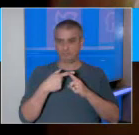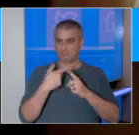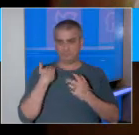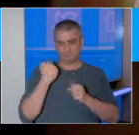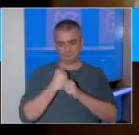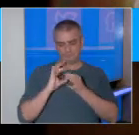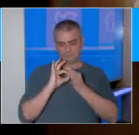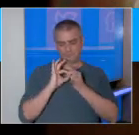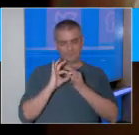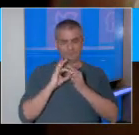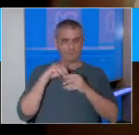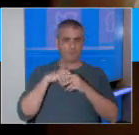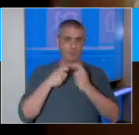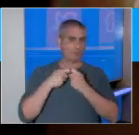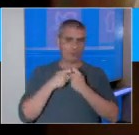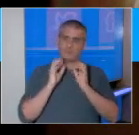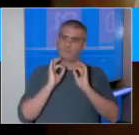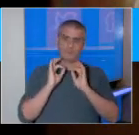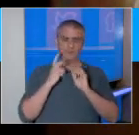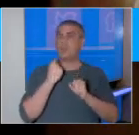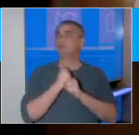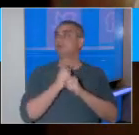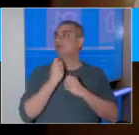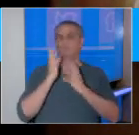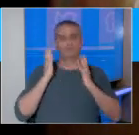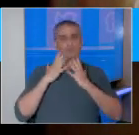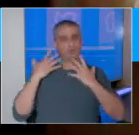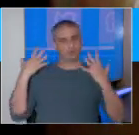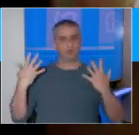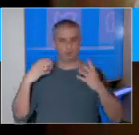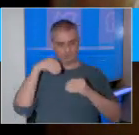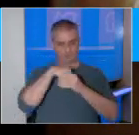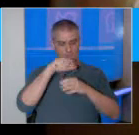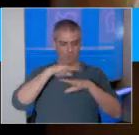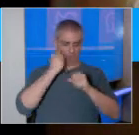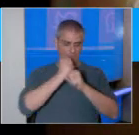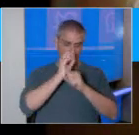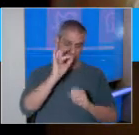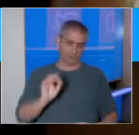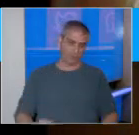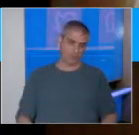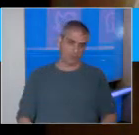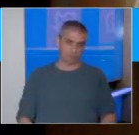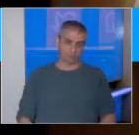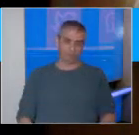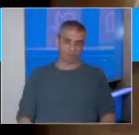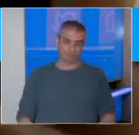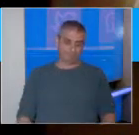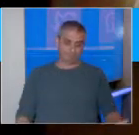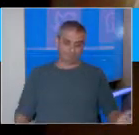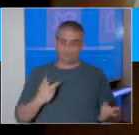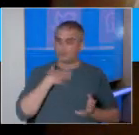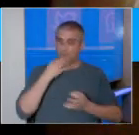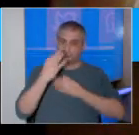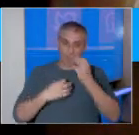עבדנו בצמוד בתנועה, ובאמת היא עשתה דברים מאוד מאוד גדולים במסגרת עבודתה. אז כל מה שיש לכם